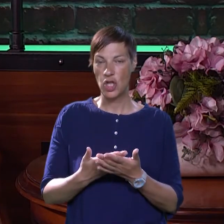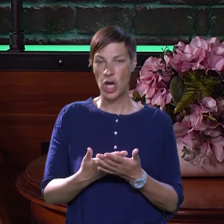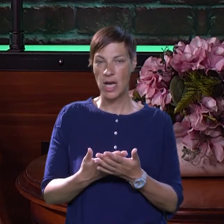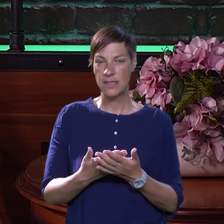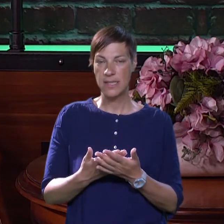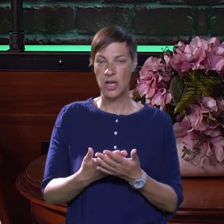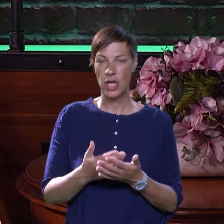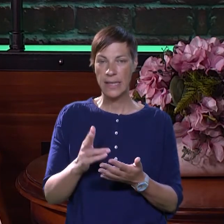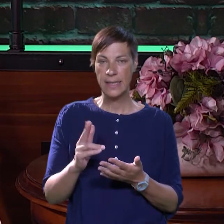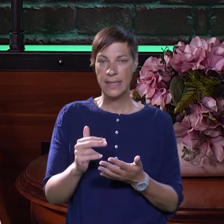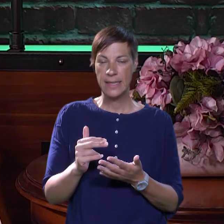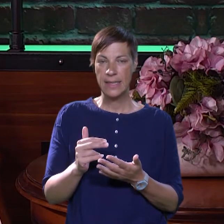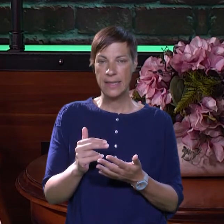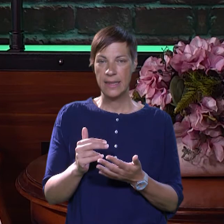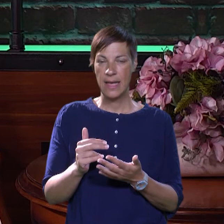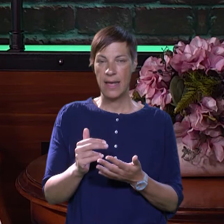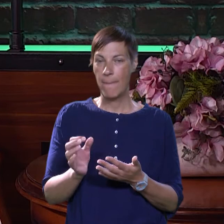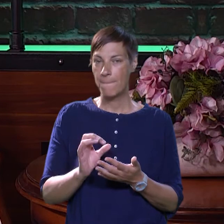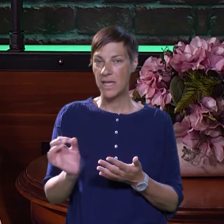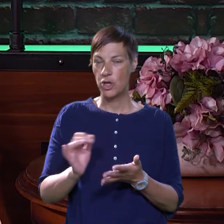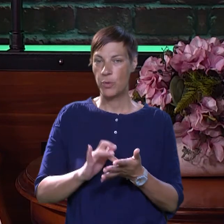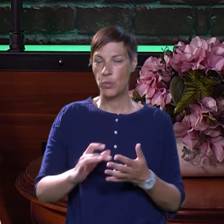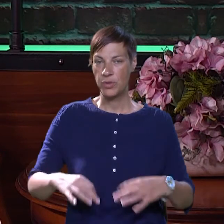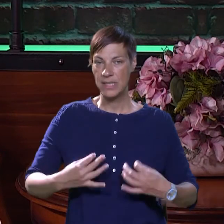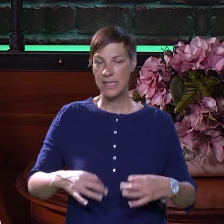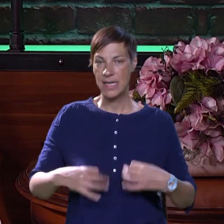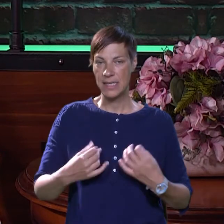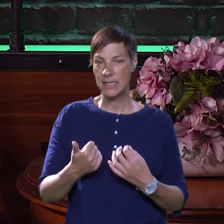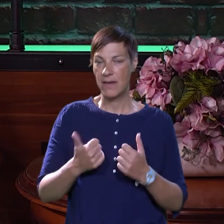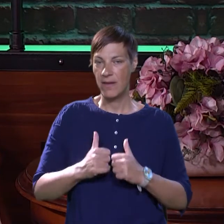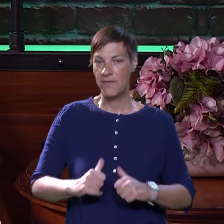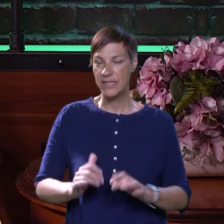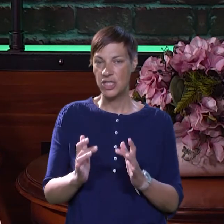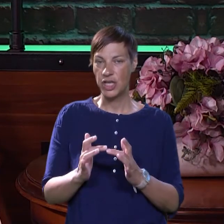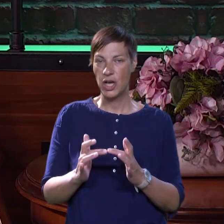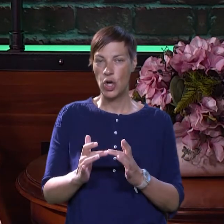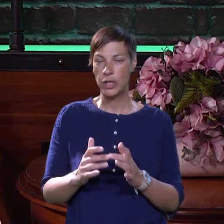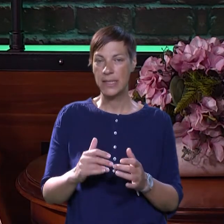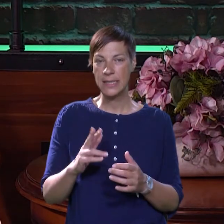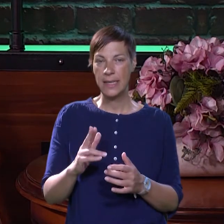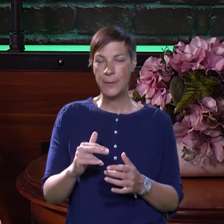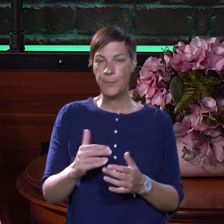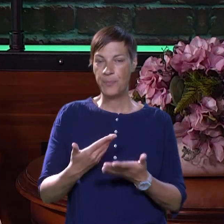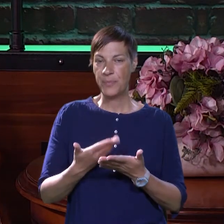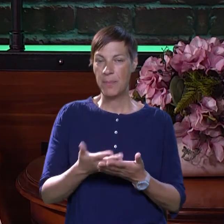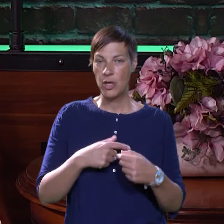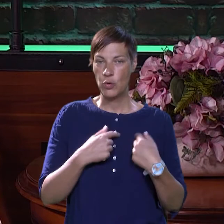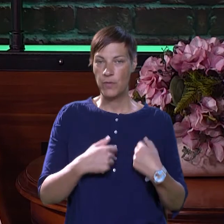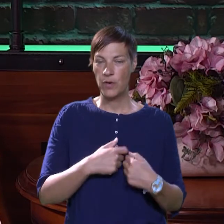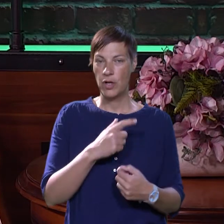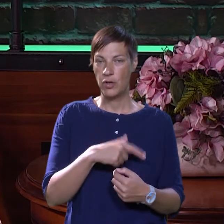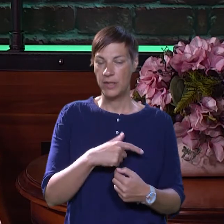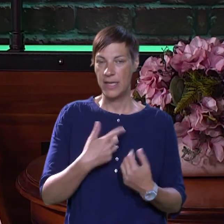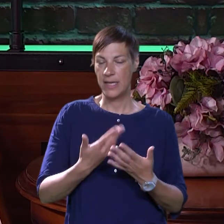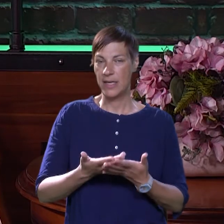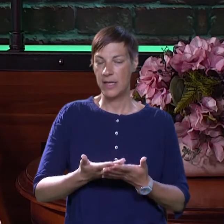dokazano također da ima dobrog utjecaja na zdravlje jedan fizički kontakt. I onda imaju posebni volonteri koji